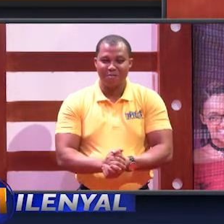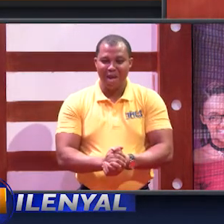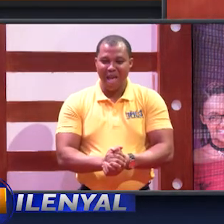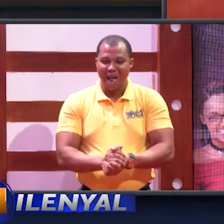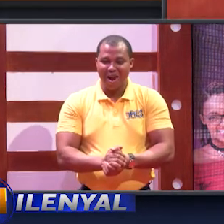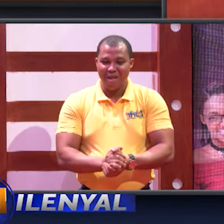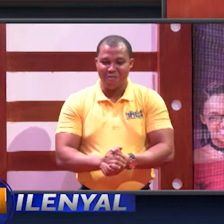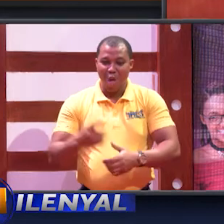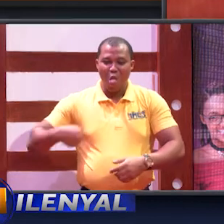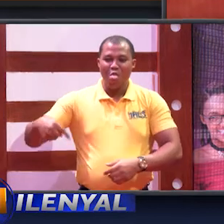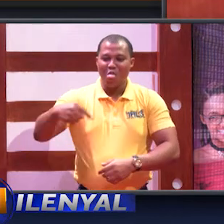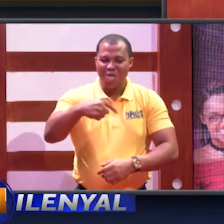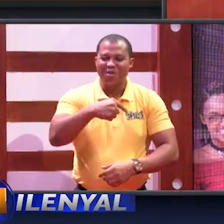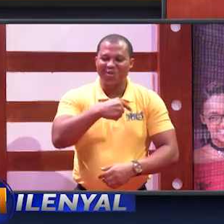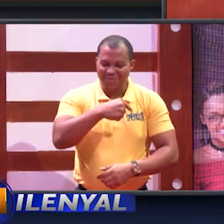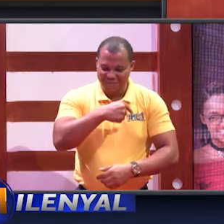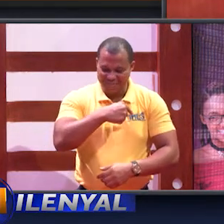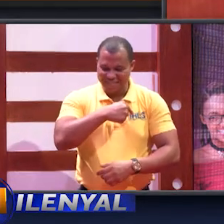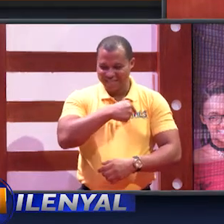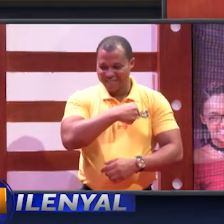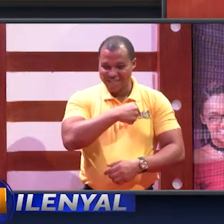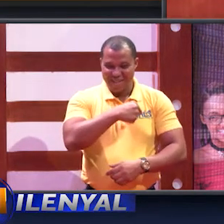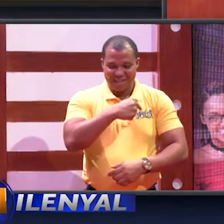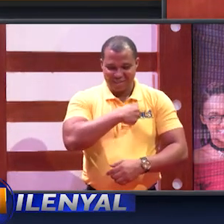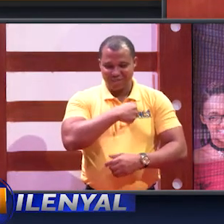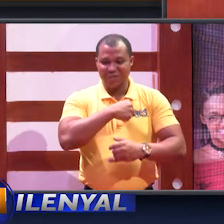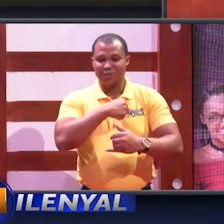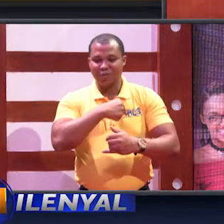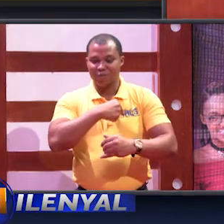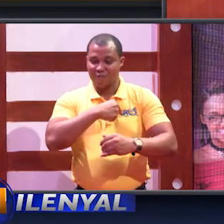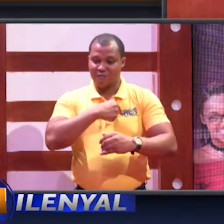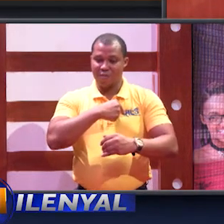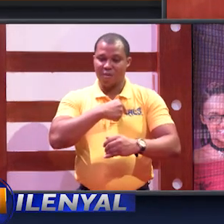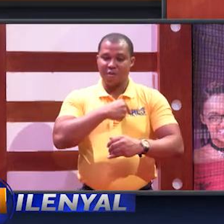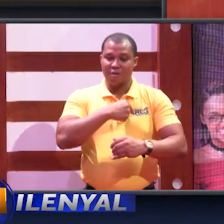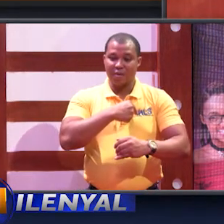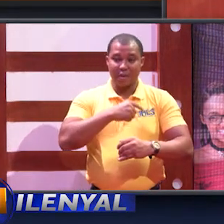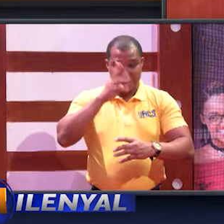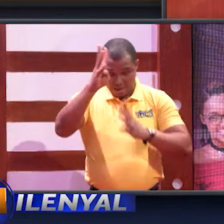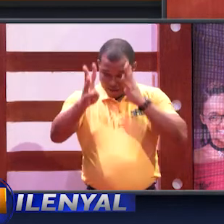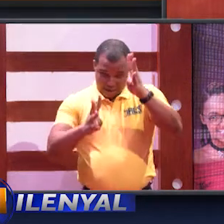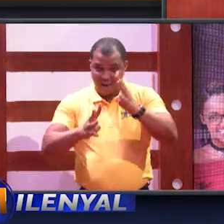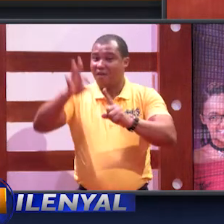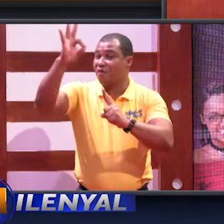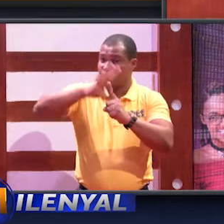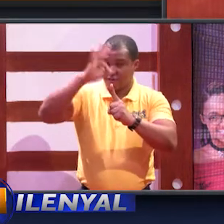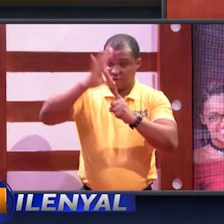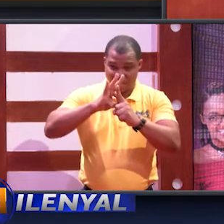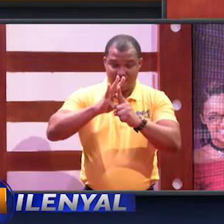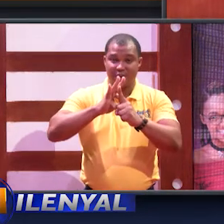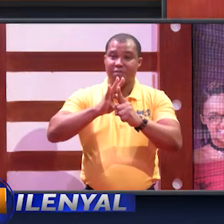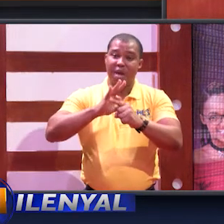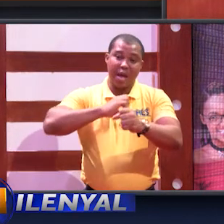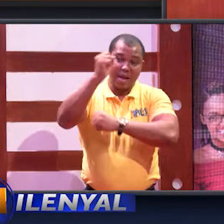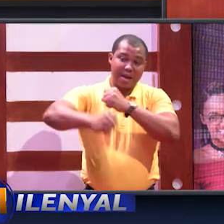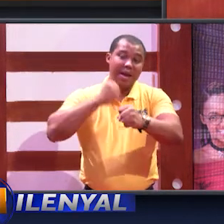bébé. Mais dit son bébé qui fait tout grand monde. Et nous prenons naissance, c'est en mois de février, année ça. Okay. C'est année